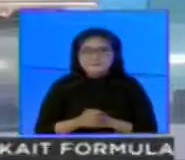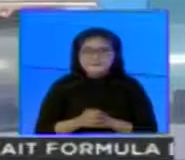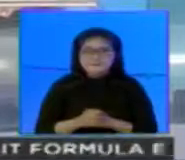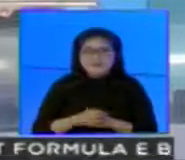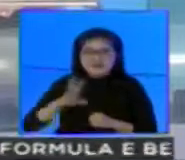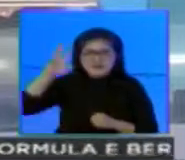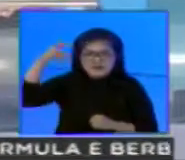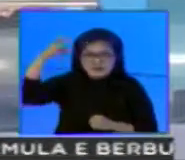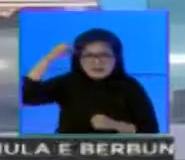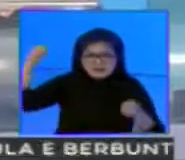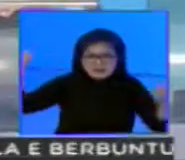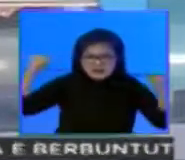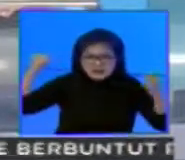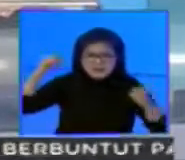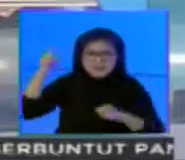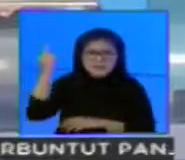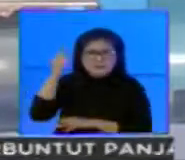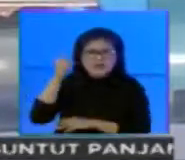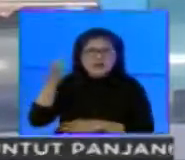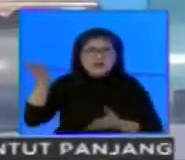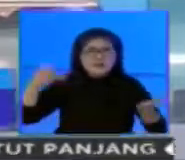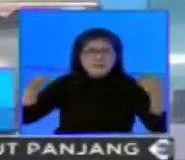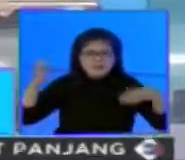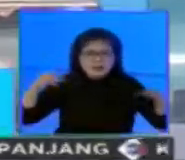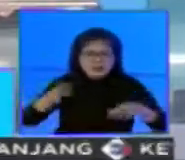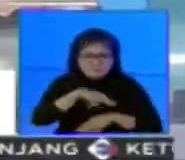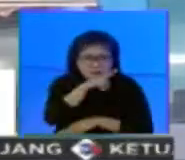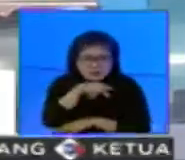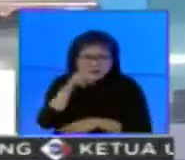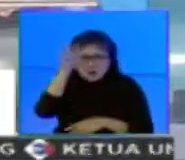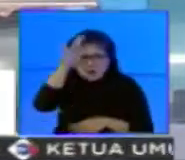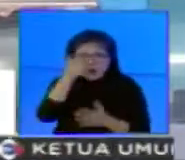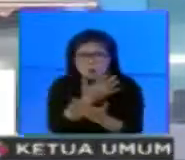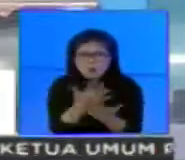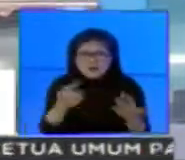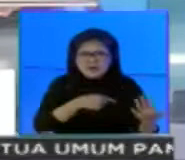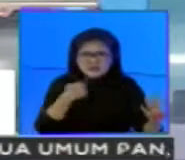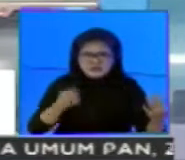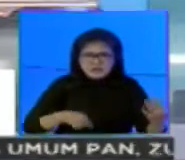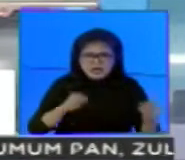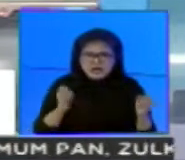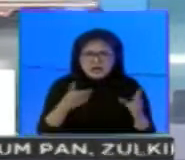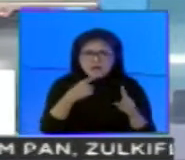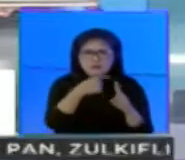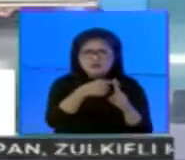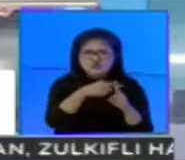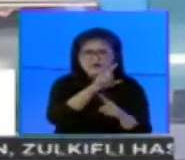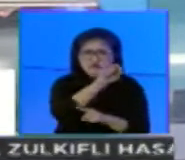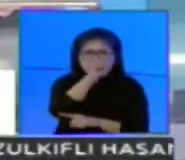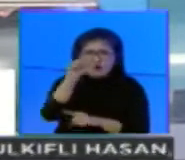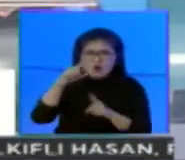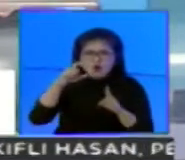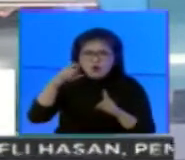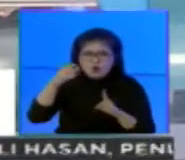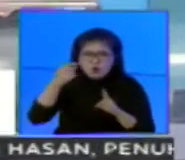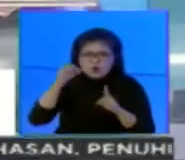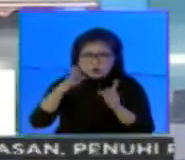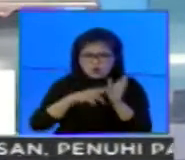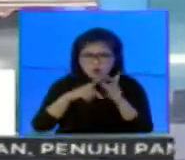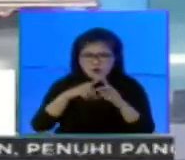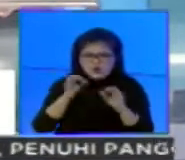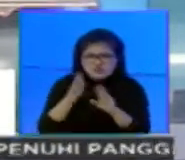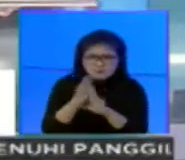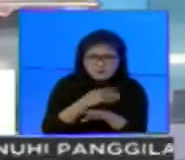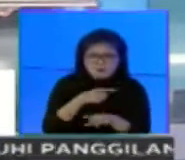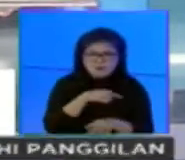Pemirsa, Dinas Kesehatan Pemprov Bali melacak jejak seorang warga negara Cina yang positif terjangkit virus corona. Sebelumnya, WN Cina